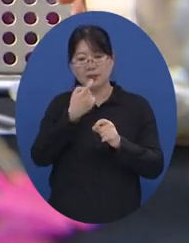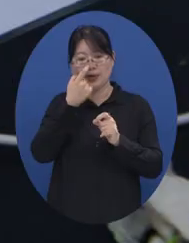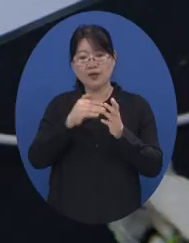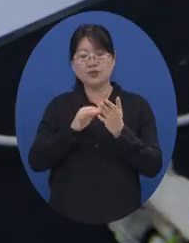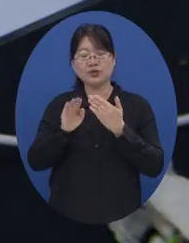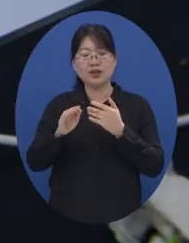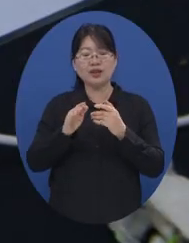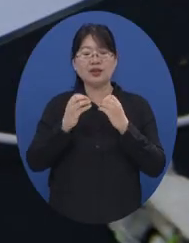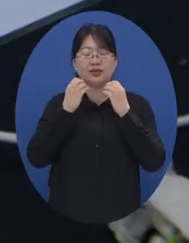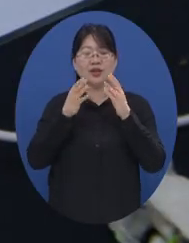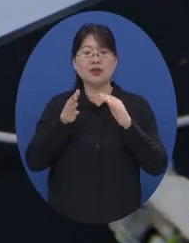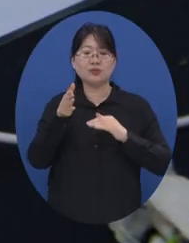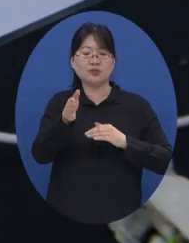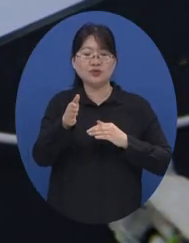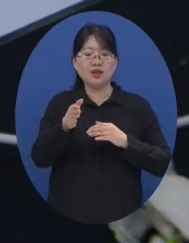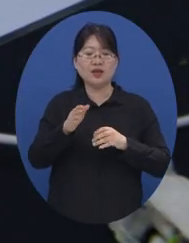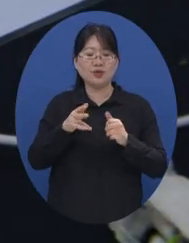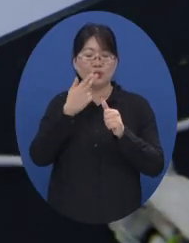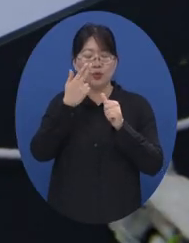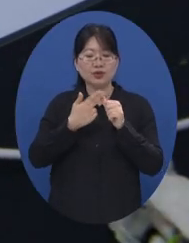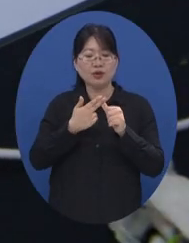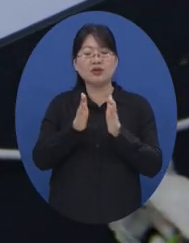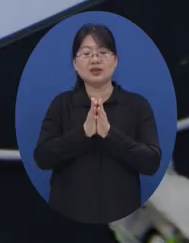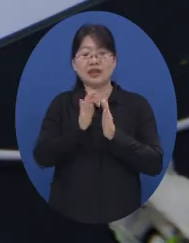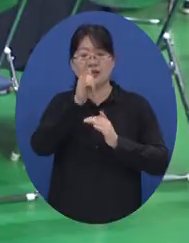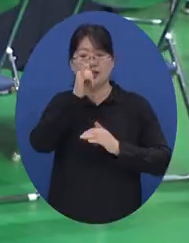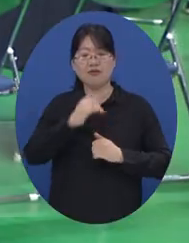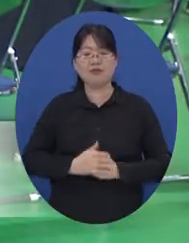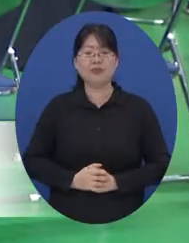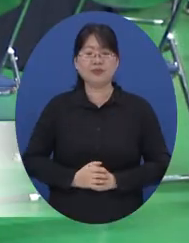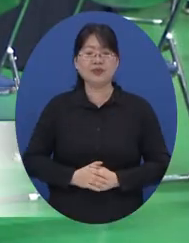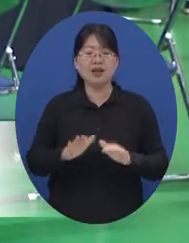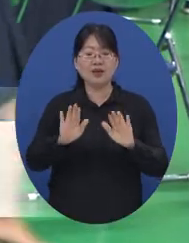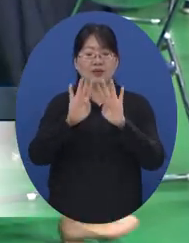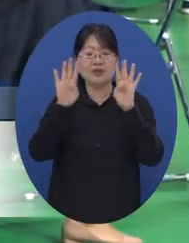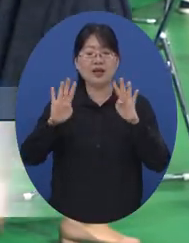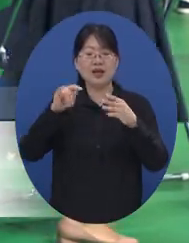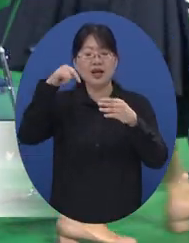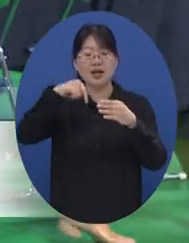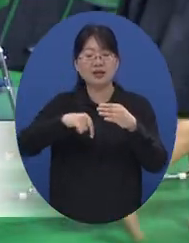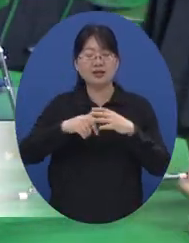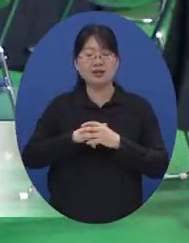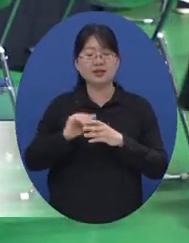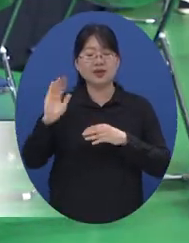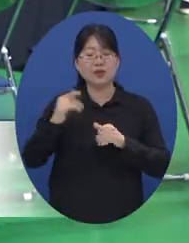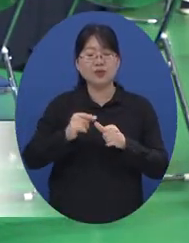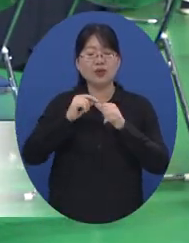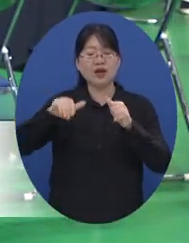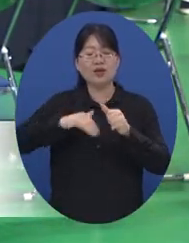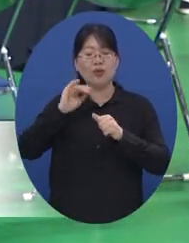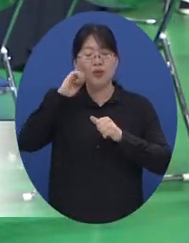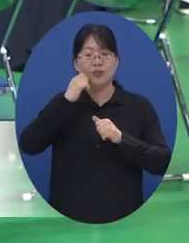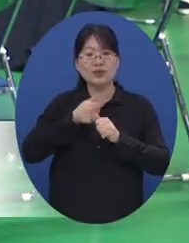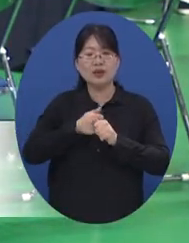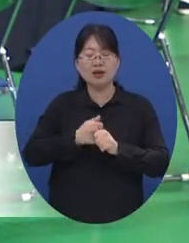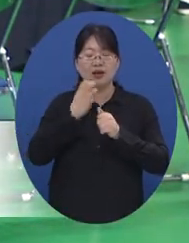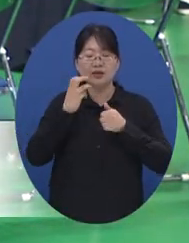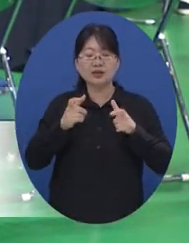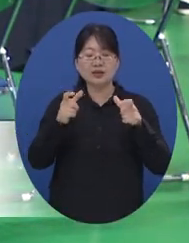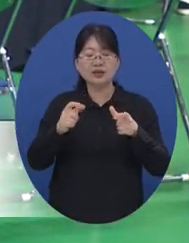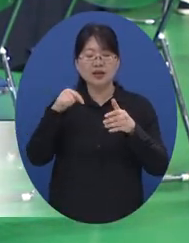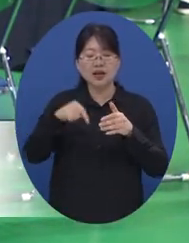익혀보고 새 분야 배움에 도전해 볼수 있도록 한 겁니다. 이번 박람회는 최근 고용 환경이 어려움에